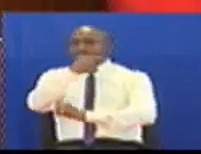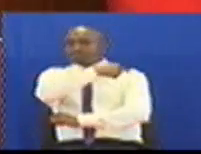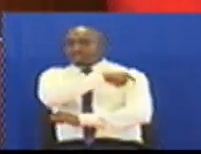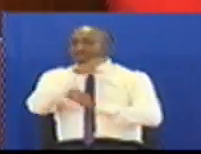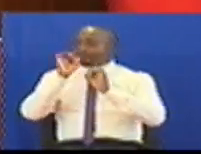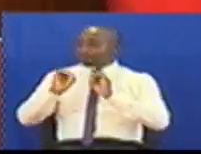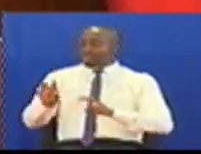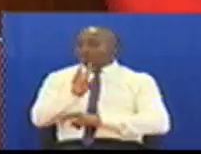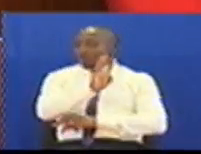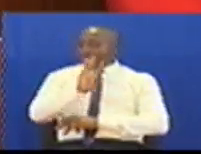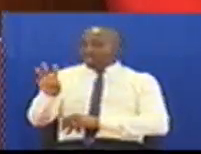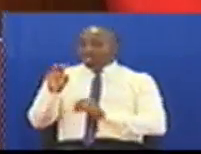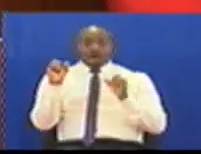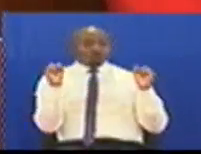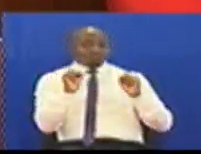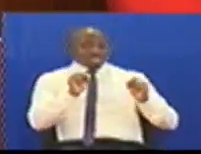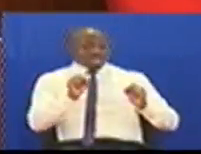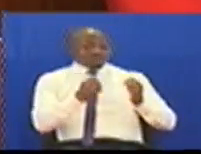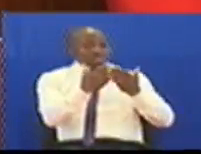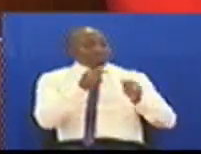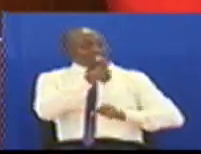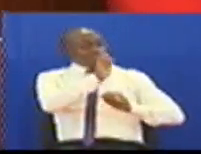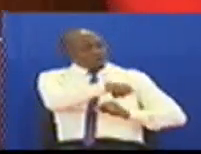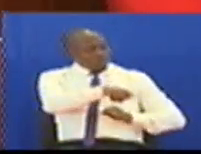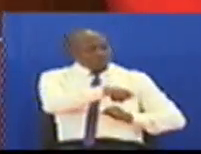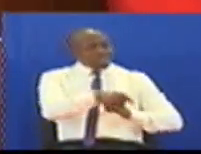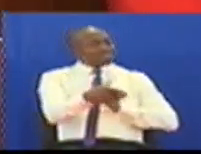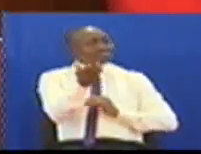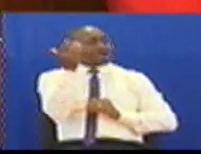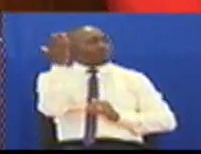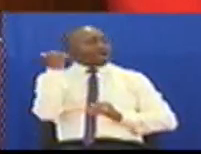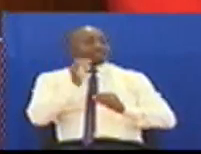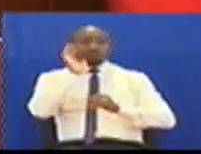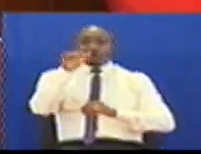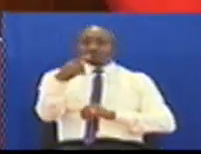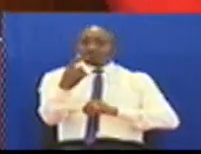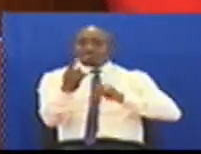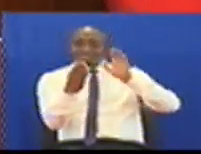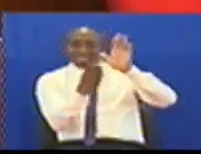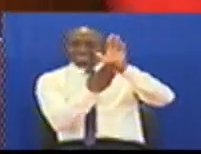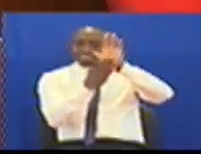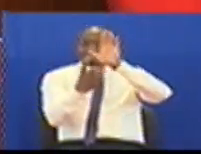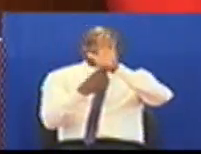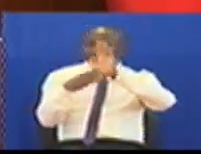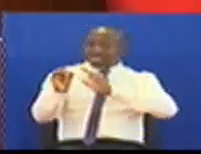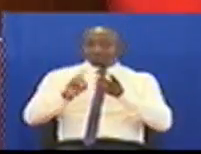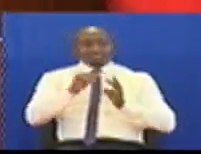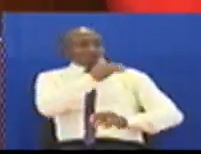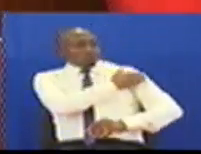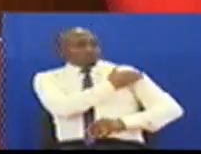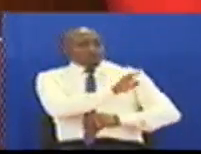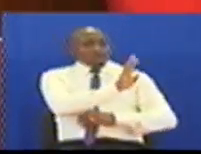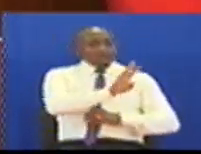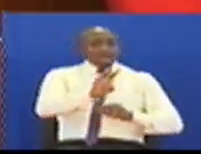Rufiji, kwa kuwa hospitali iliyopo ilijengwa mwaka 1960 ikihudumia wilaya ya Kilwa, ikihudumia